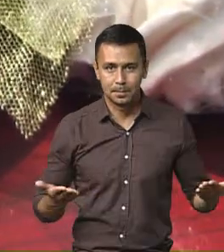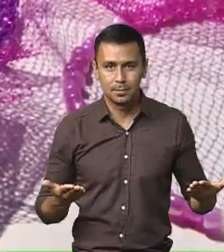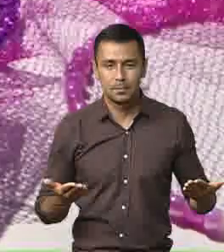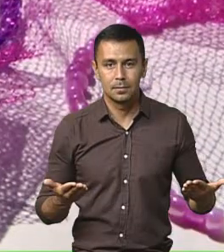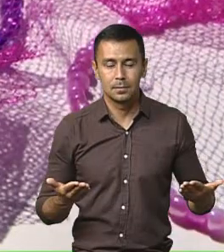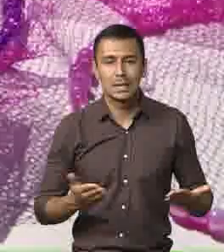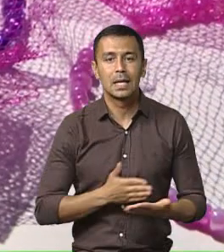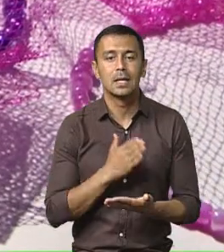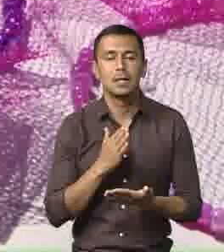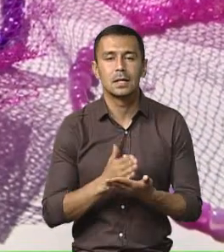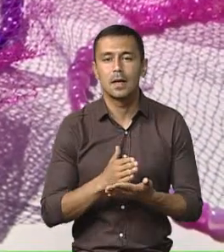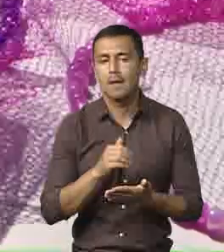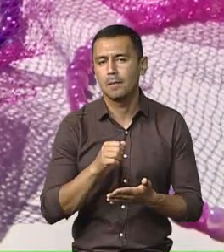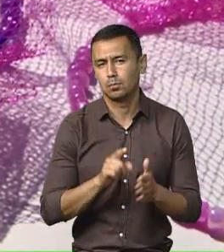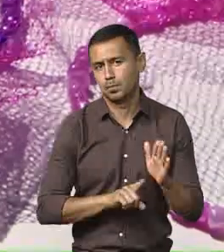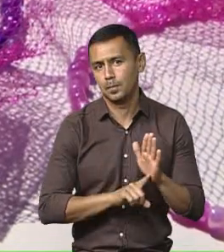Є від